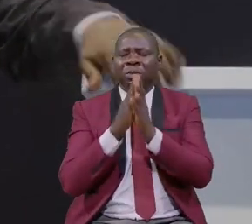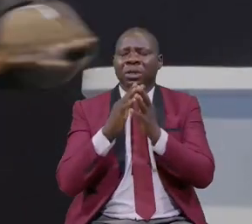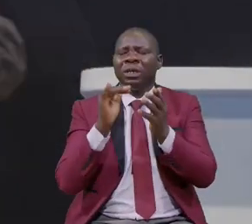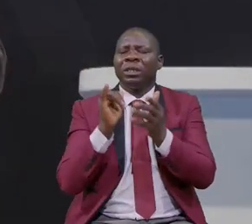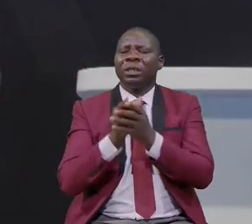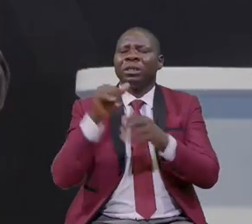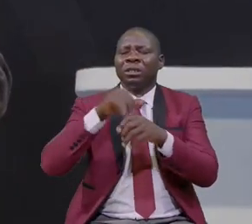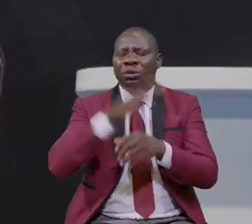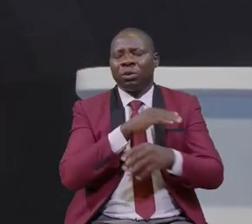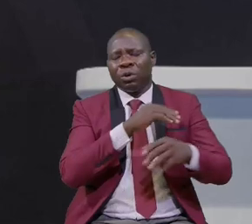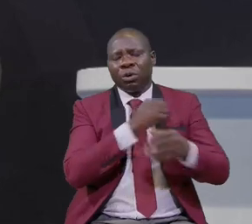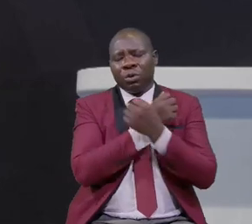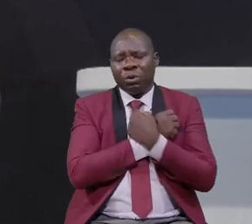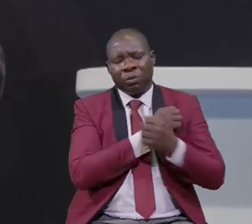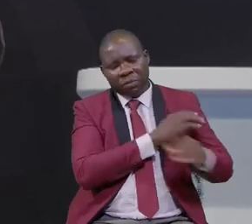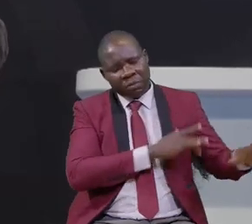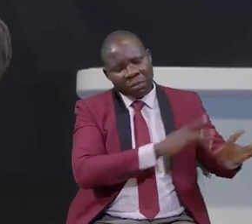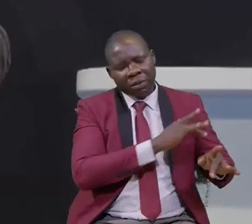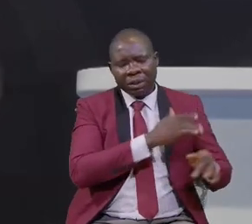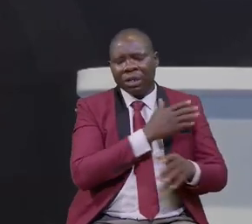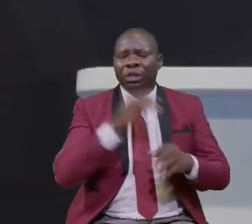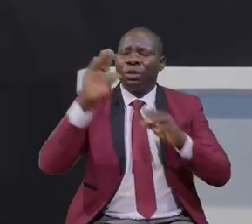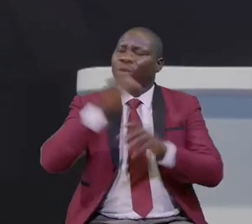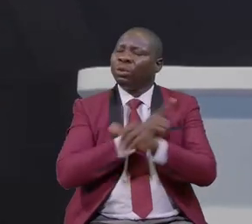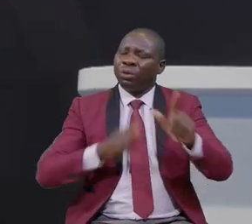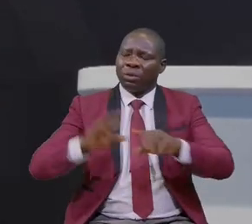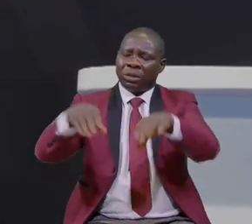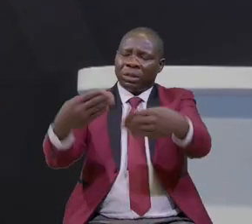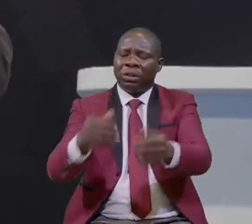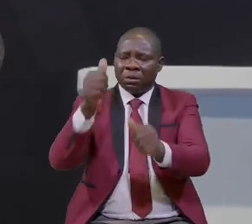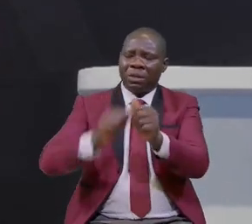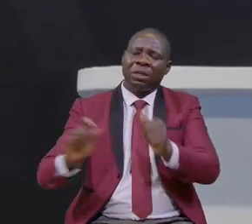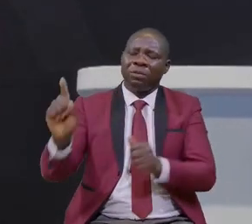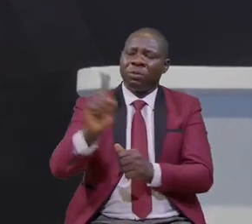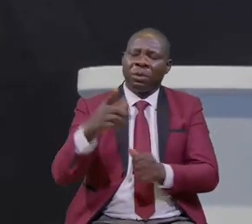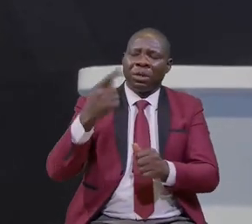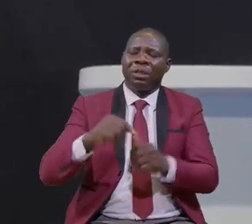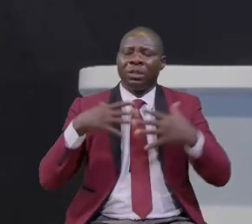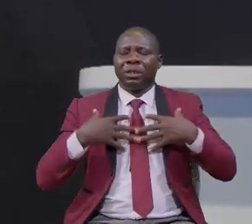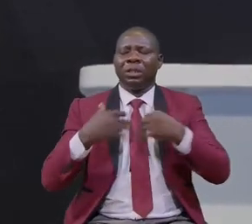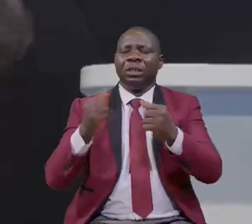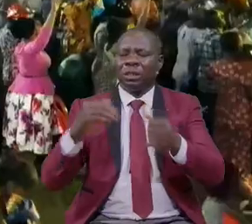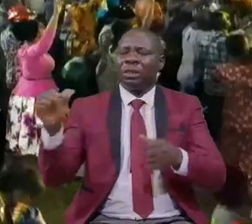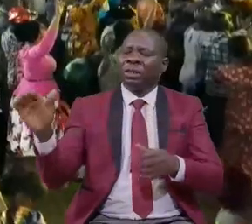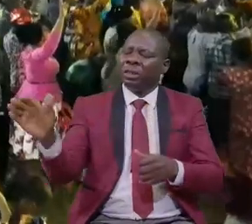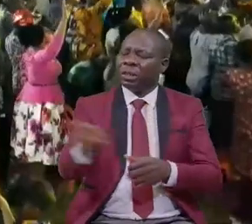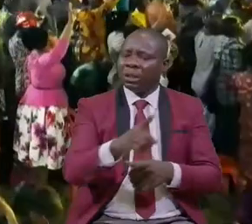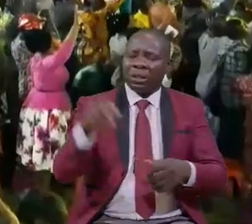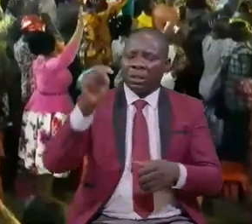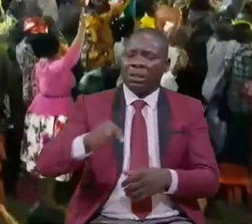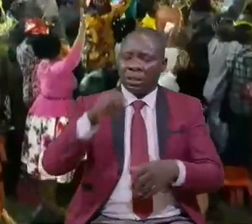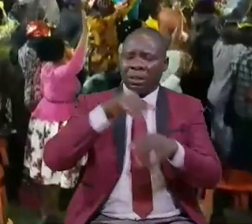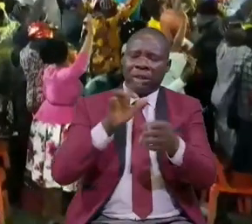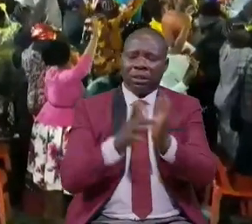dans ta compassion, dans ta miséricorde, Seigneur, accorde à chacun la guérison dont ils ont besoin au nom